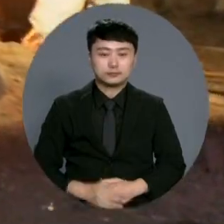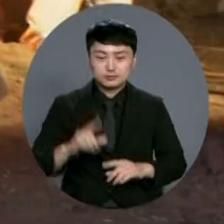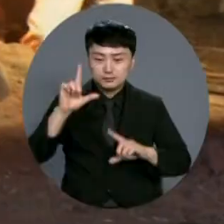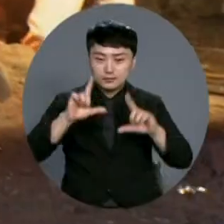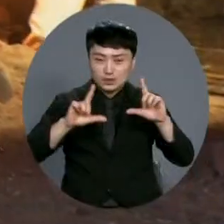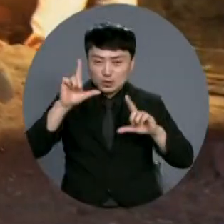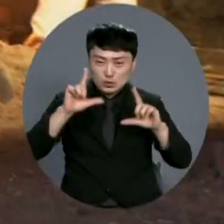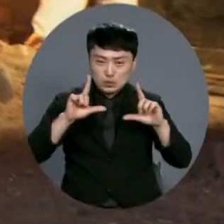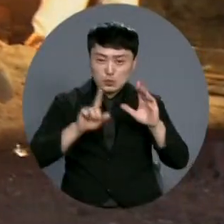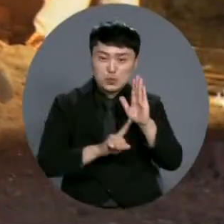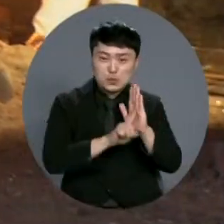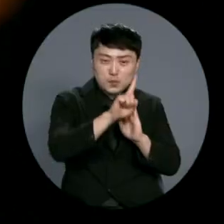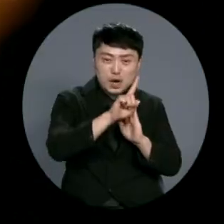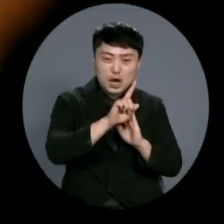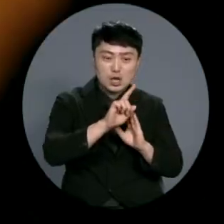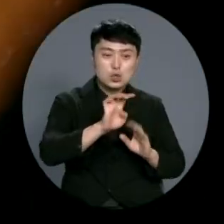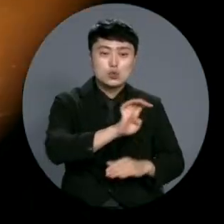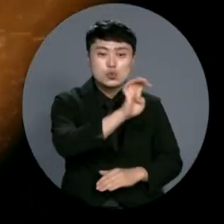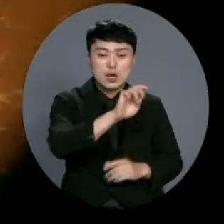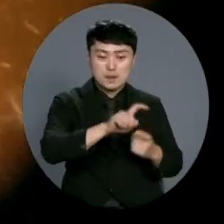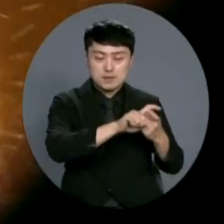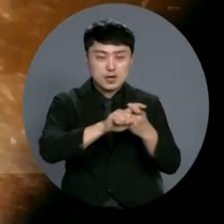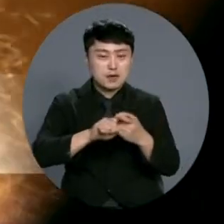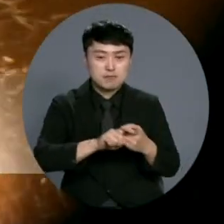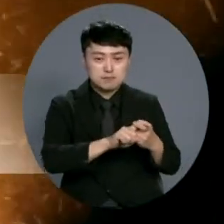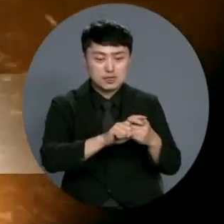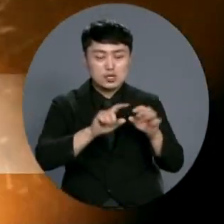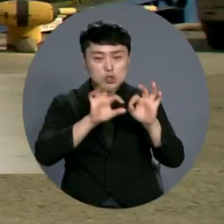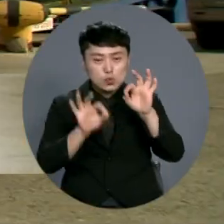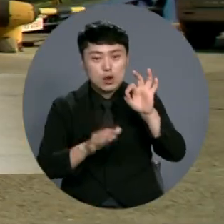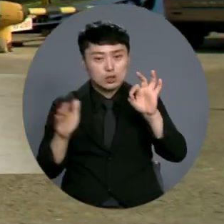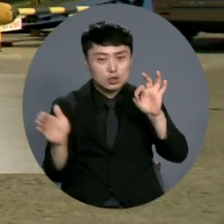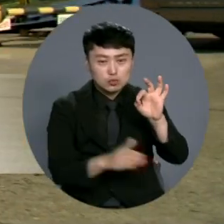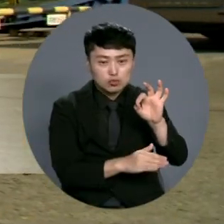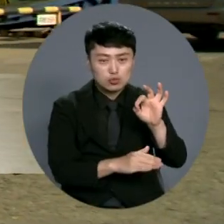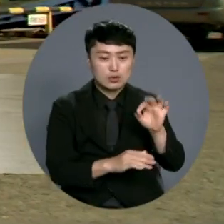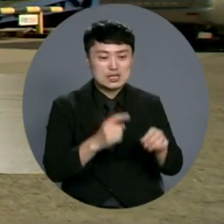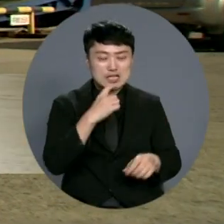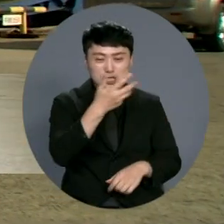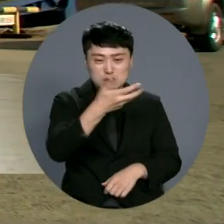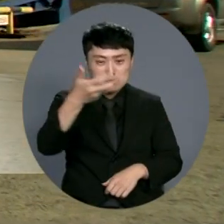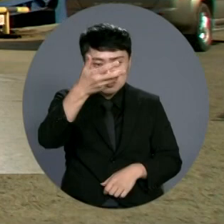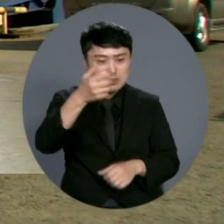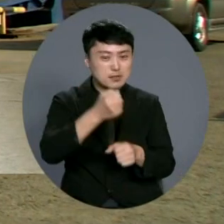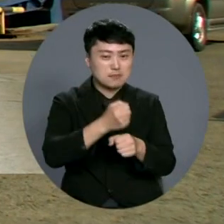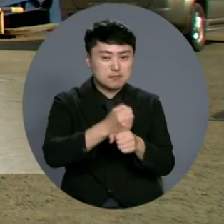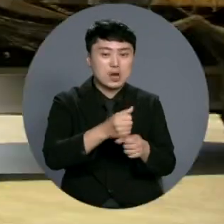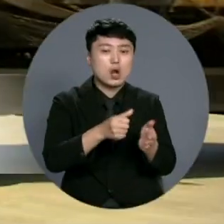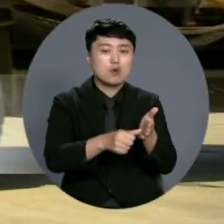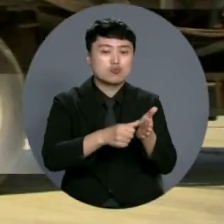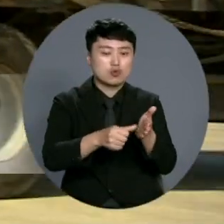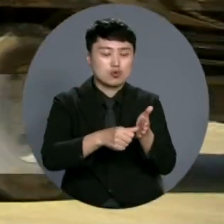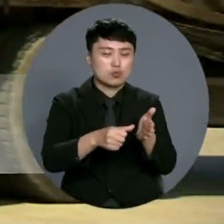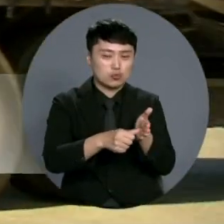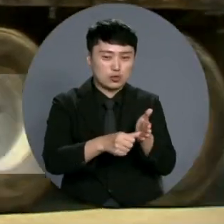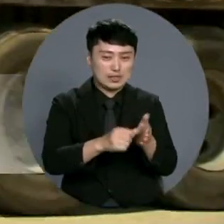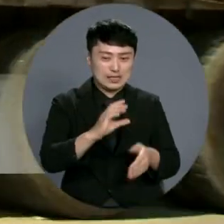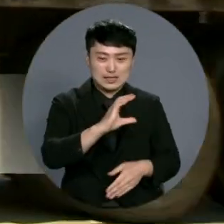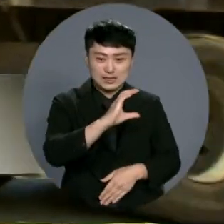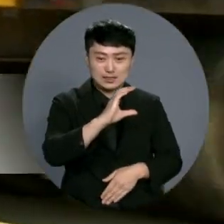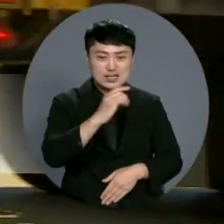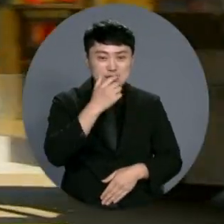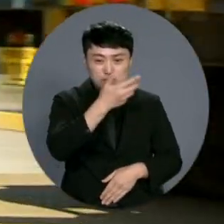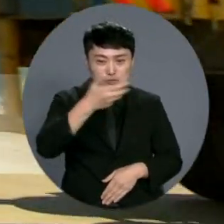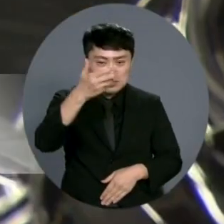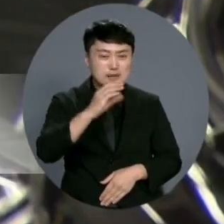기후변화에 대비하기 위해 유럽연합은 다음 달부터 탄소가 많이 발생하는 제품에 추가 관세를 부과하는 이른바 탄소